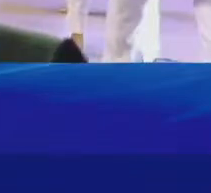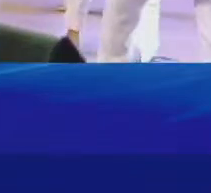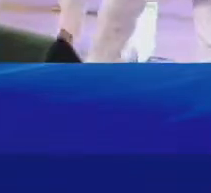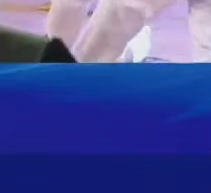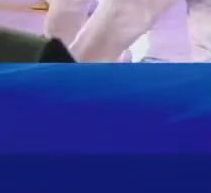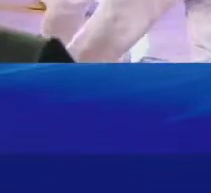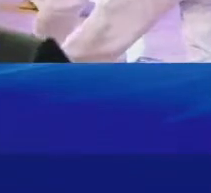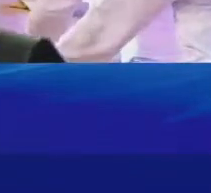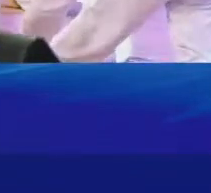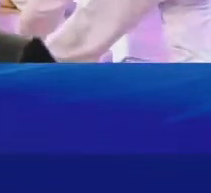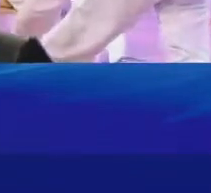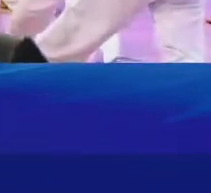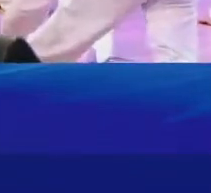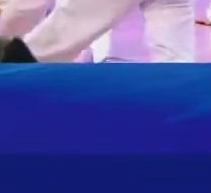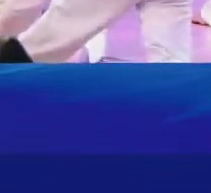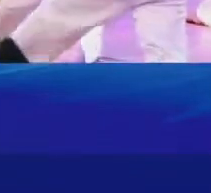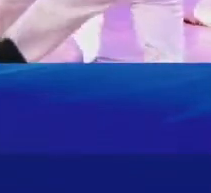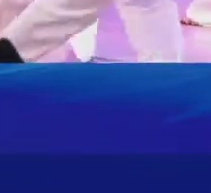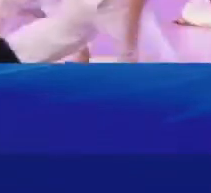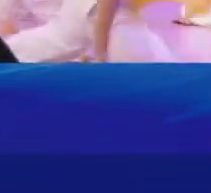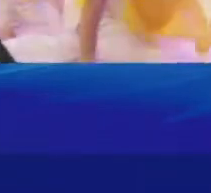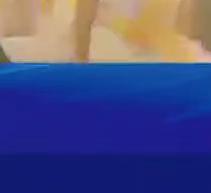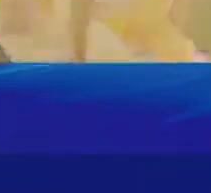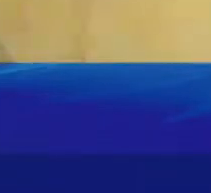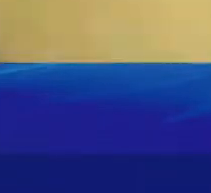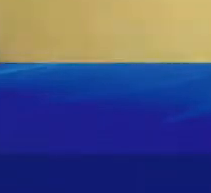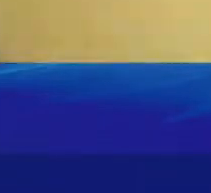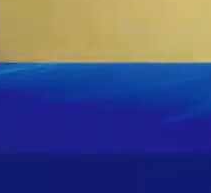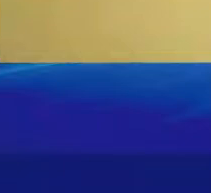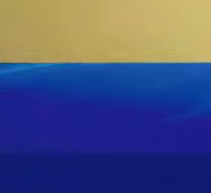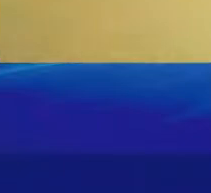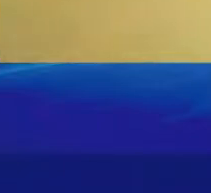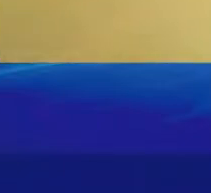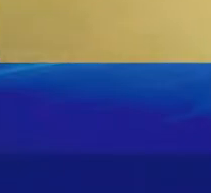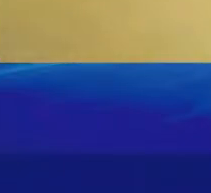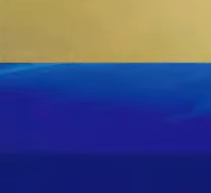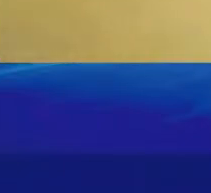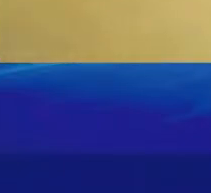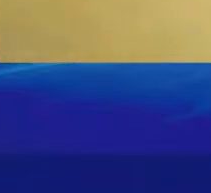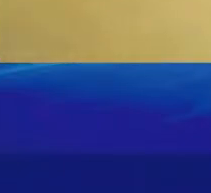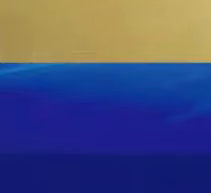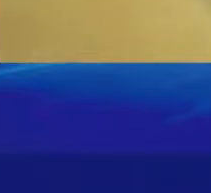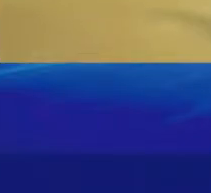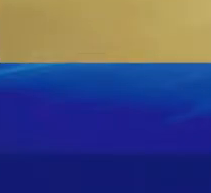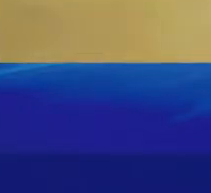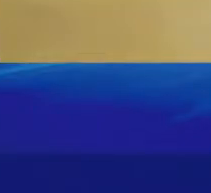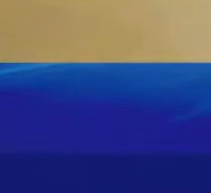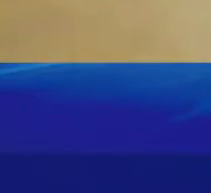Thank you.